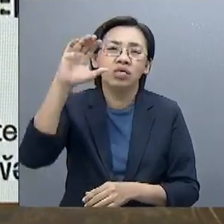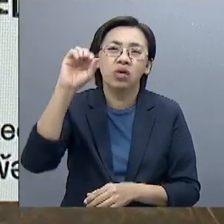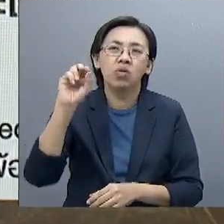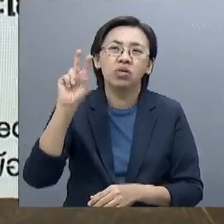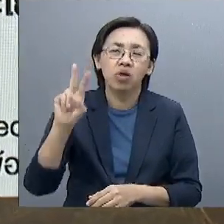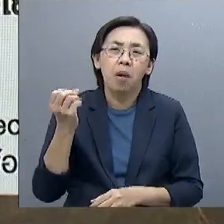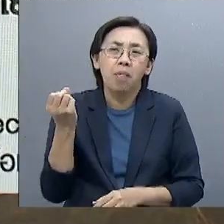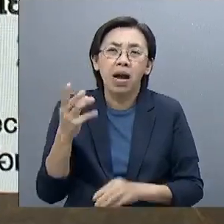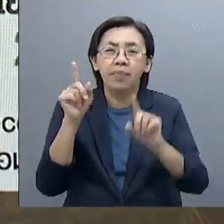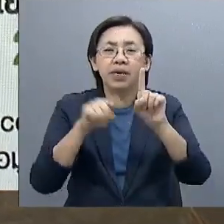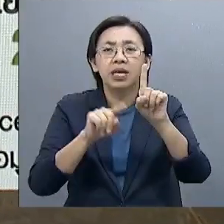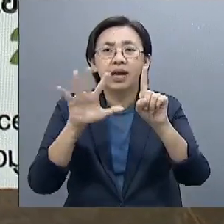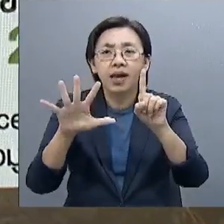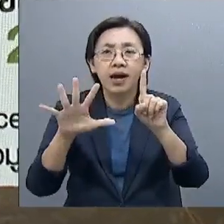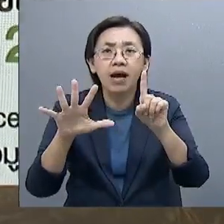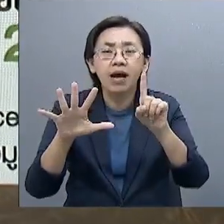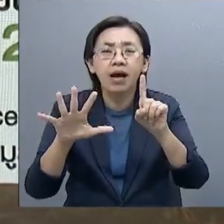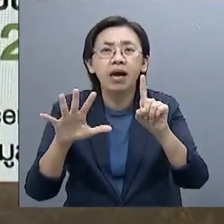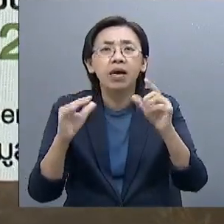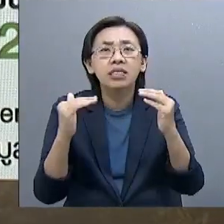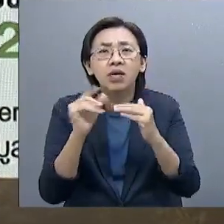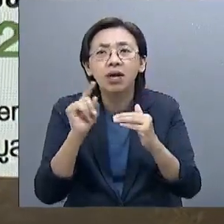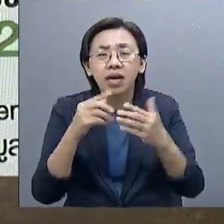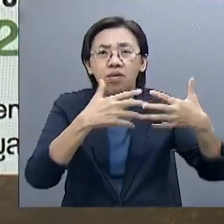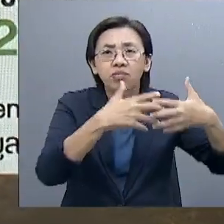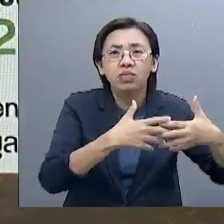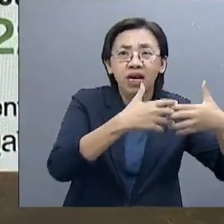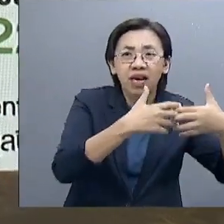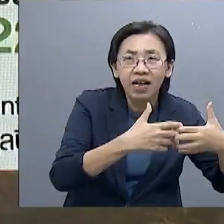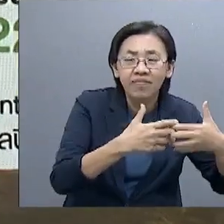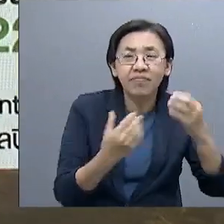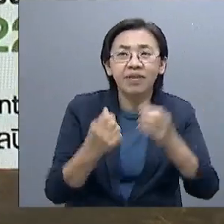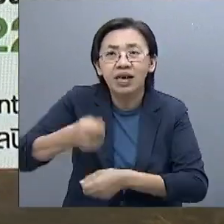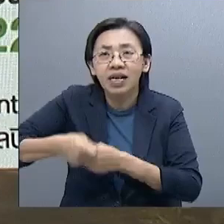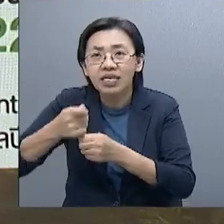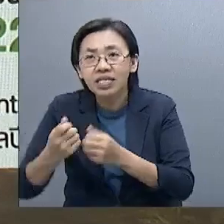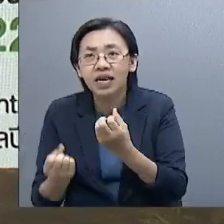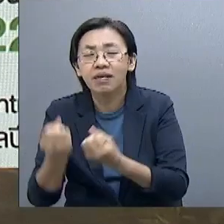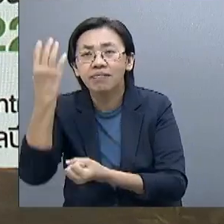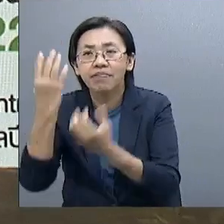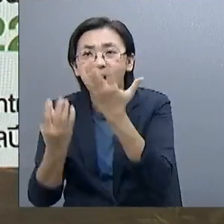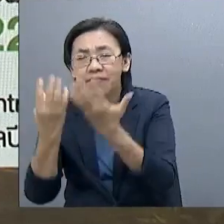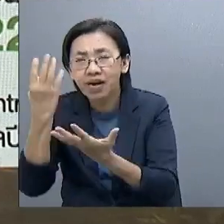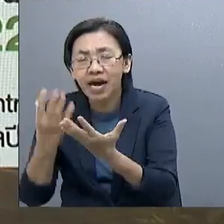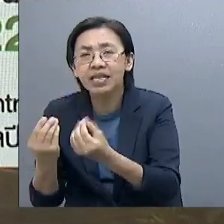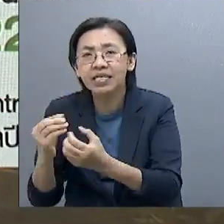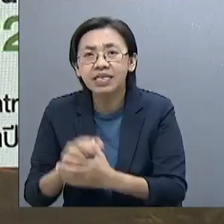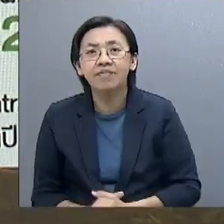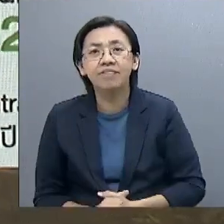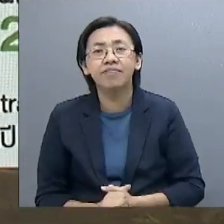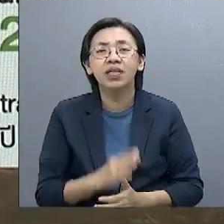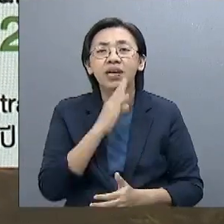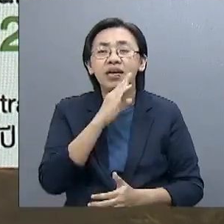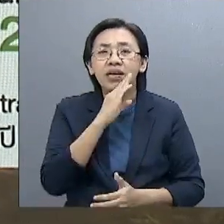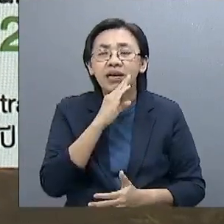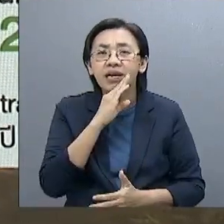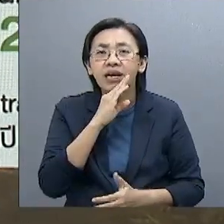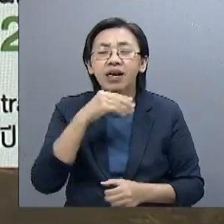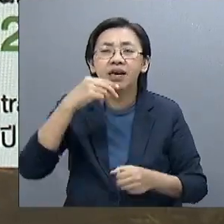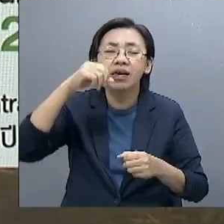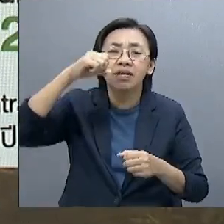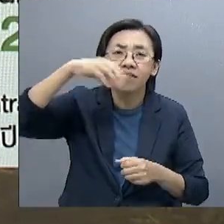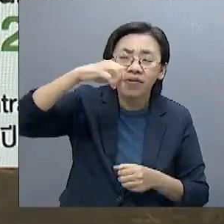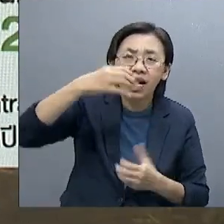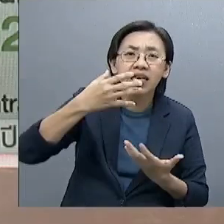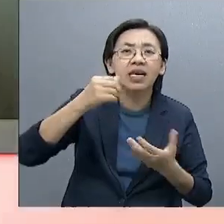ใน5สัดส่วนนั้นใกล้เคียงกับภาคอุตสาหกรรมค่ะส่วนการผลิตพลังงานนะคะส่วนการผลิตพลังงานนั้